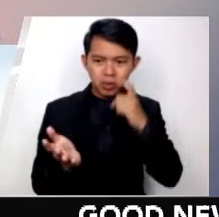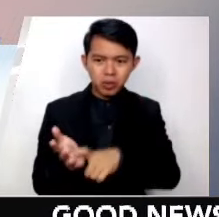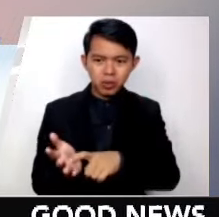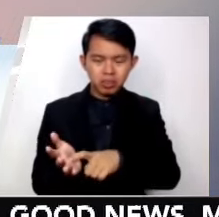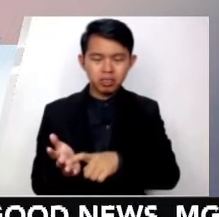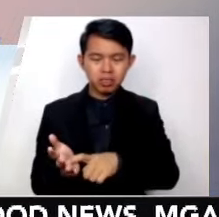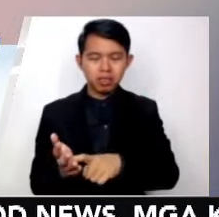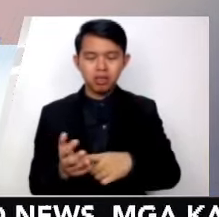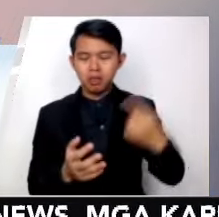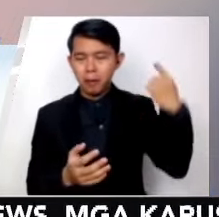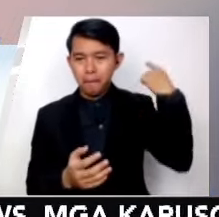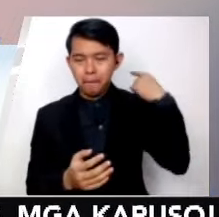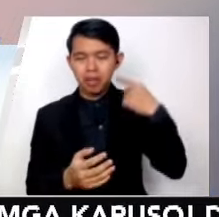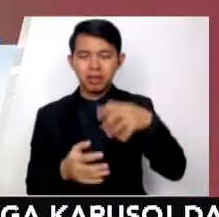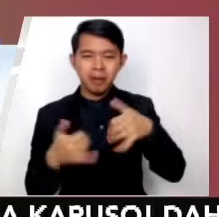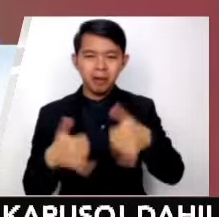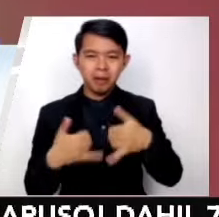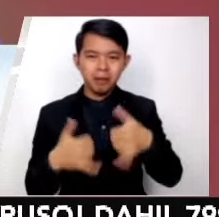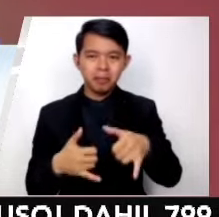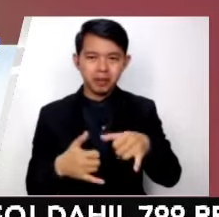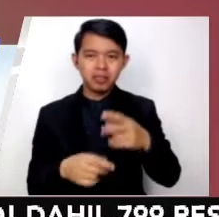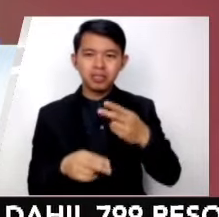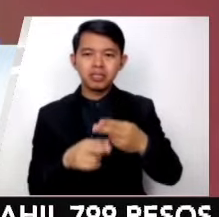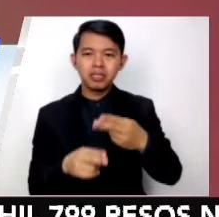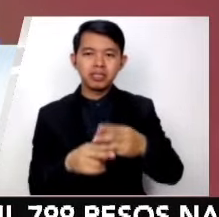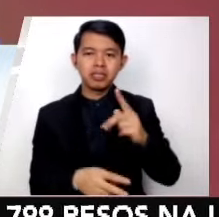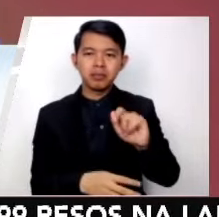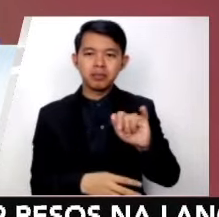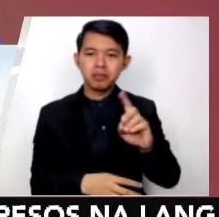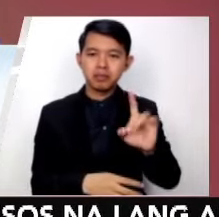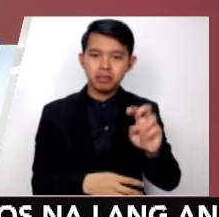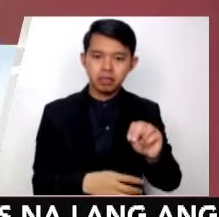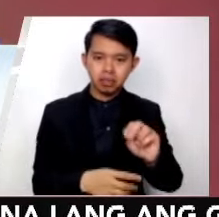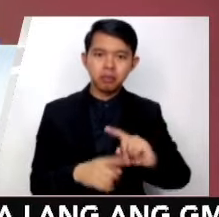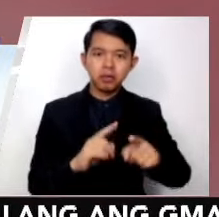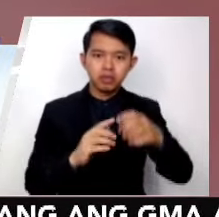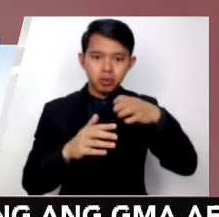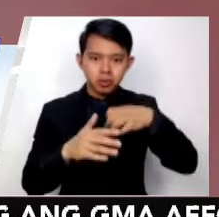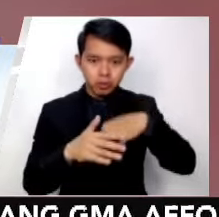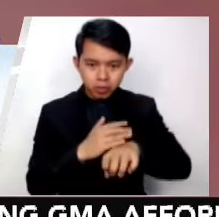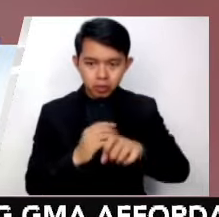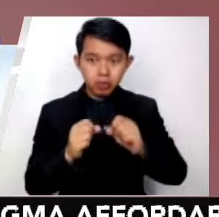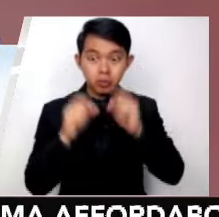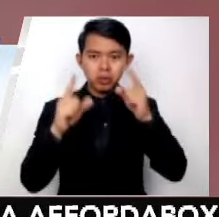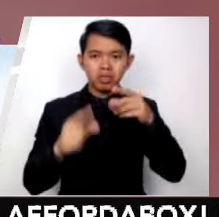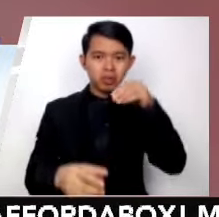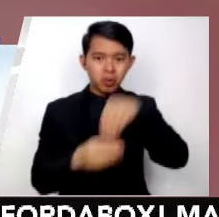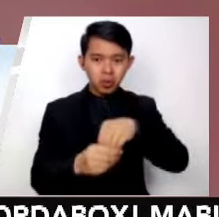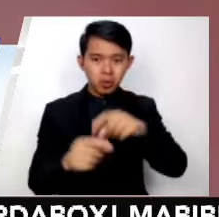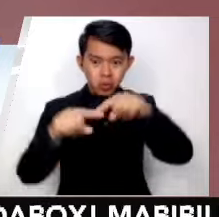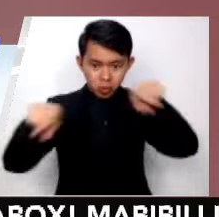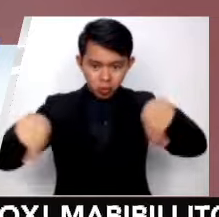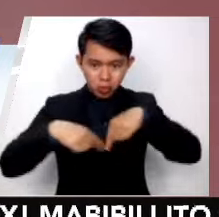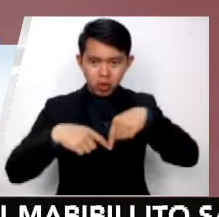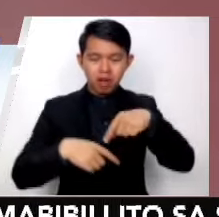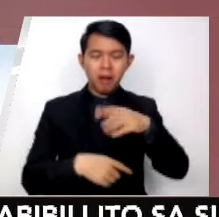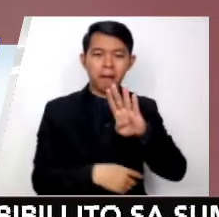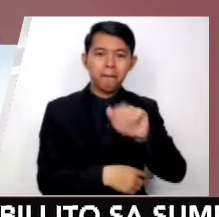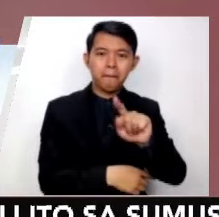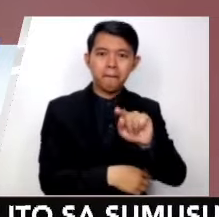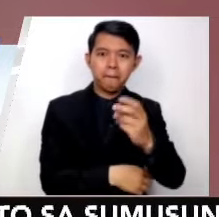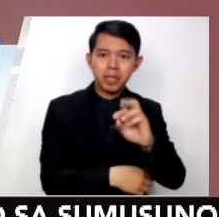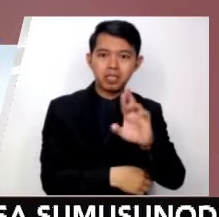ang bunsong anak na si Kaiden. Nagulat daw siya na nakapasok na sa kaldero ng batchoy ang bata. Nadulas umano ang bata at nashoot